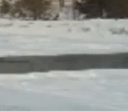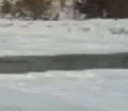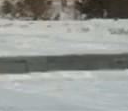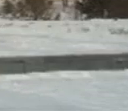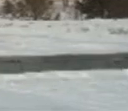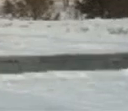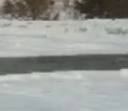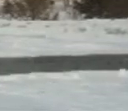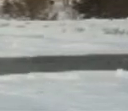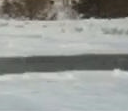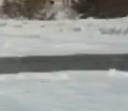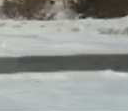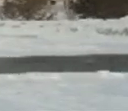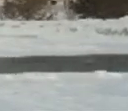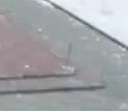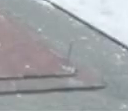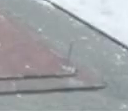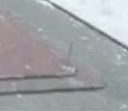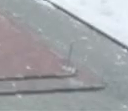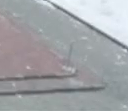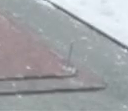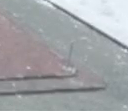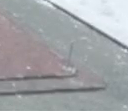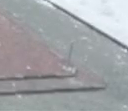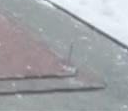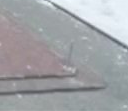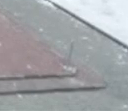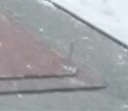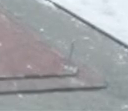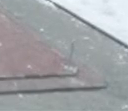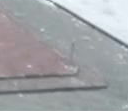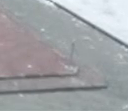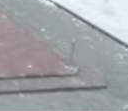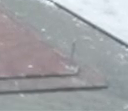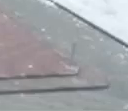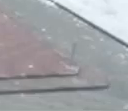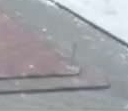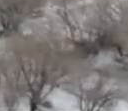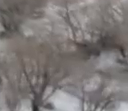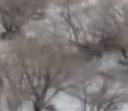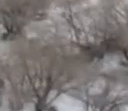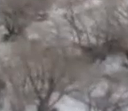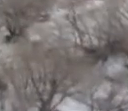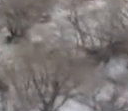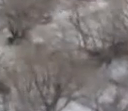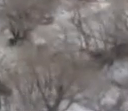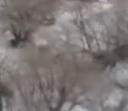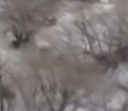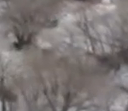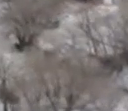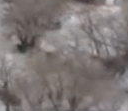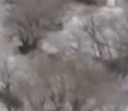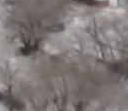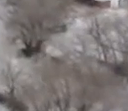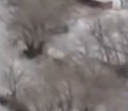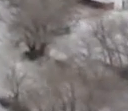В семейной площади Абая отремонтируют компании Западного Казахстана, площадь Мухтара Ауэзова, города Кустанай. К юбилею Абая семьи получит